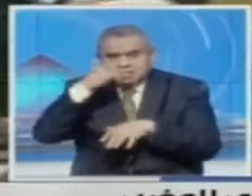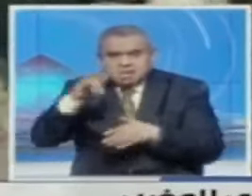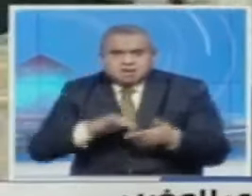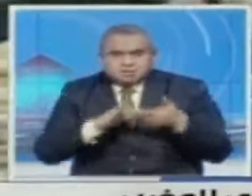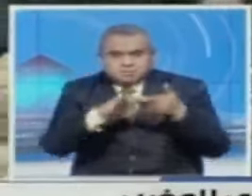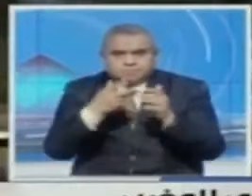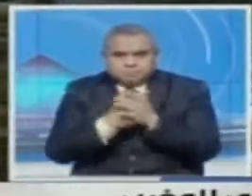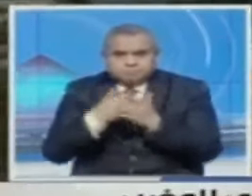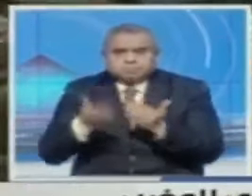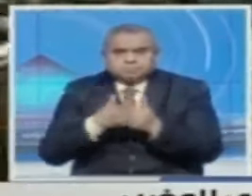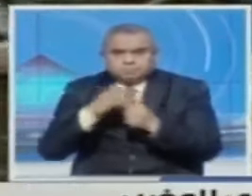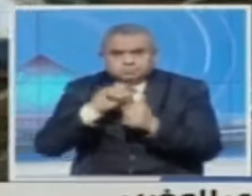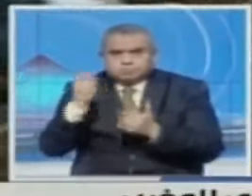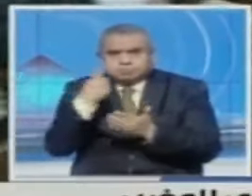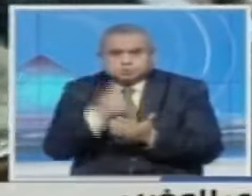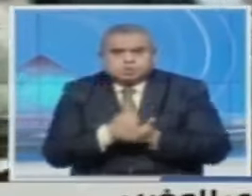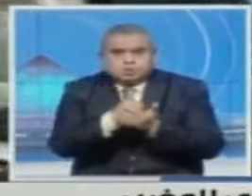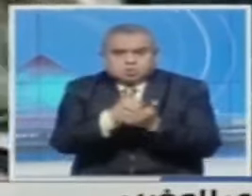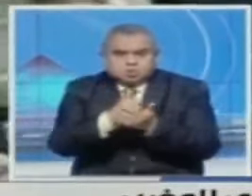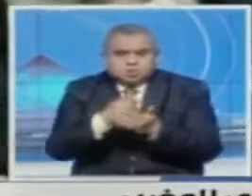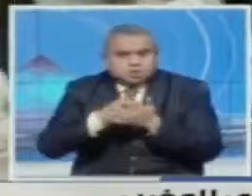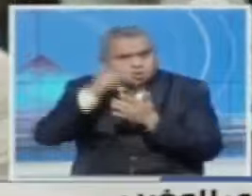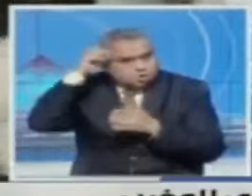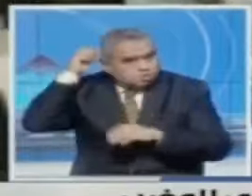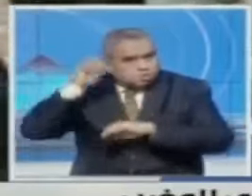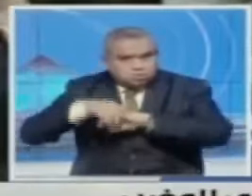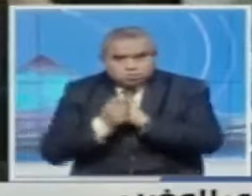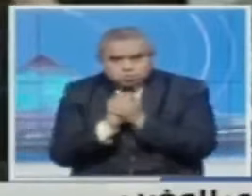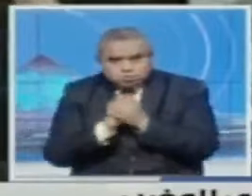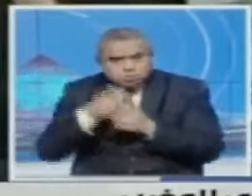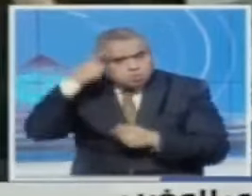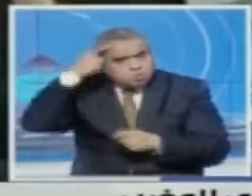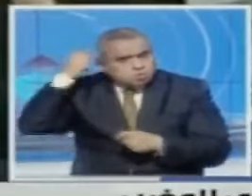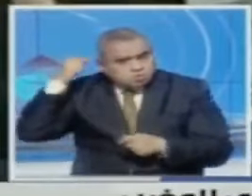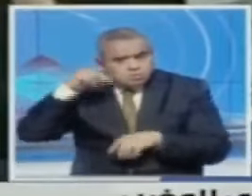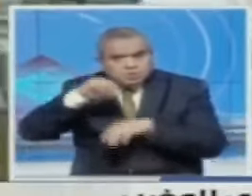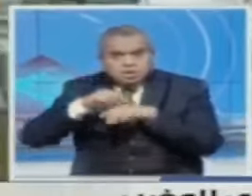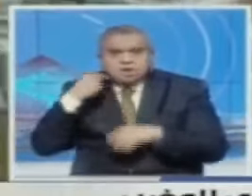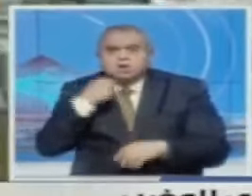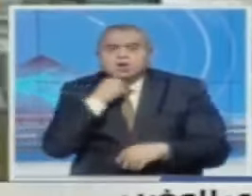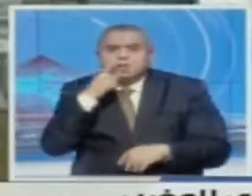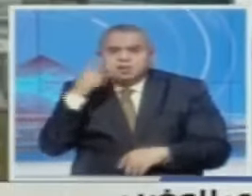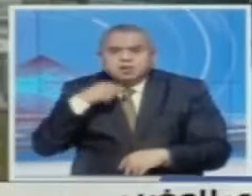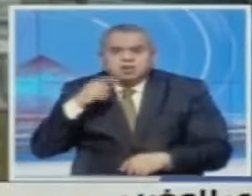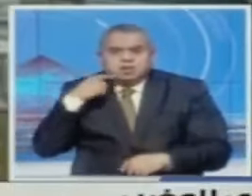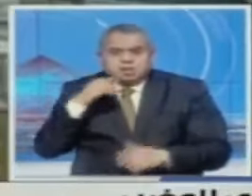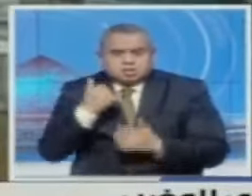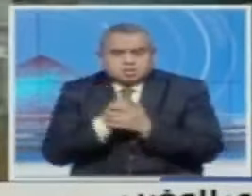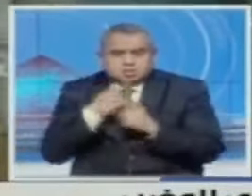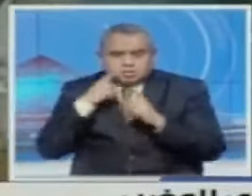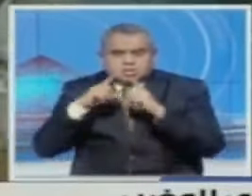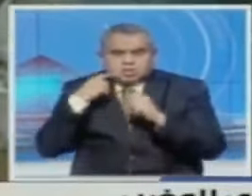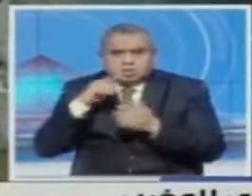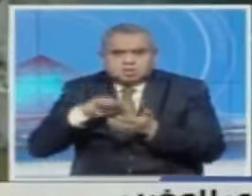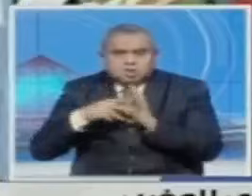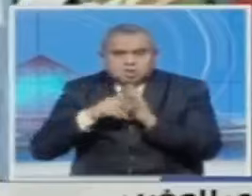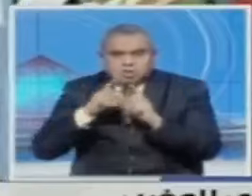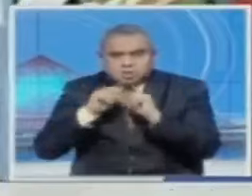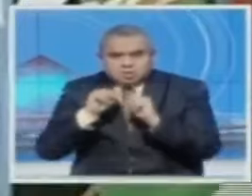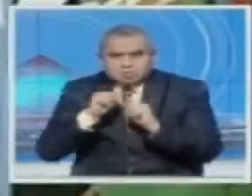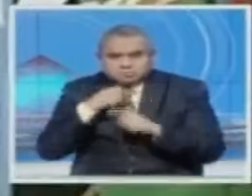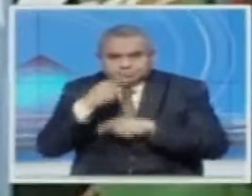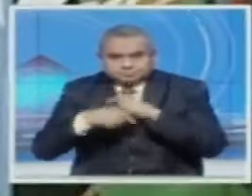صحية عاجلة إلى كل من تونس والصومال وجمهورية القمر ولبنان واليمن للحد من آثار الكوارث.